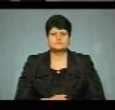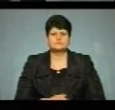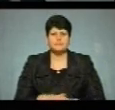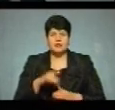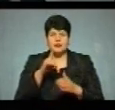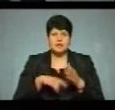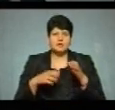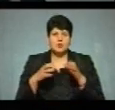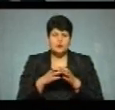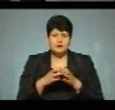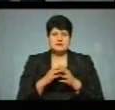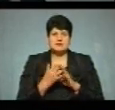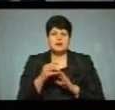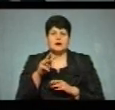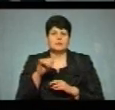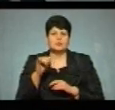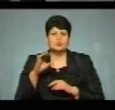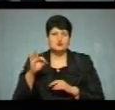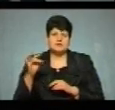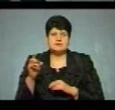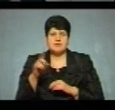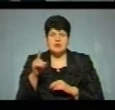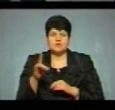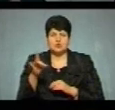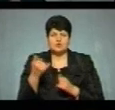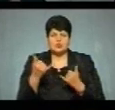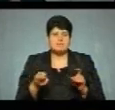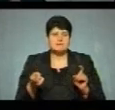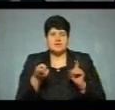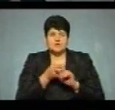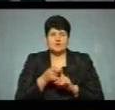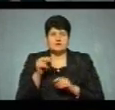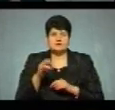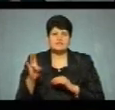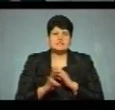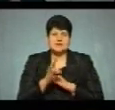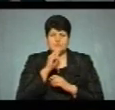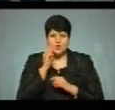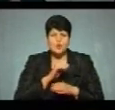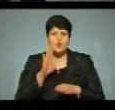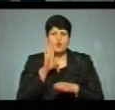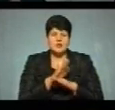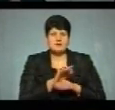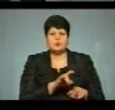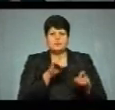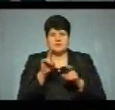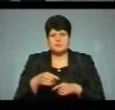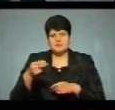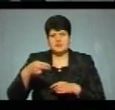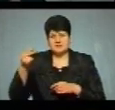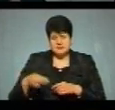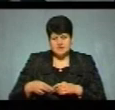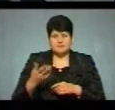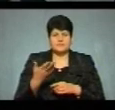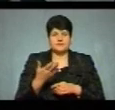Релігійна громада села Мусорівці з Бараського району сьогодні приєдналась до Православної церкви України. Указ про перехід підписав архієпископ